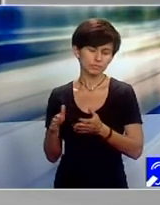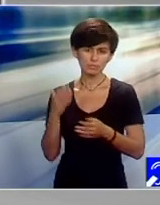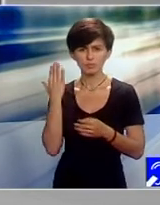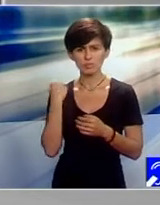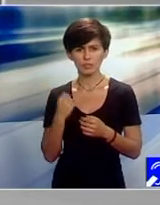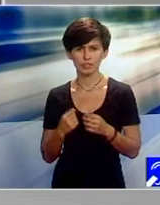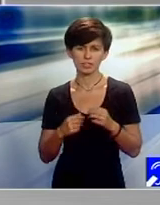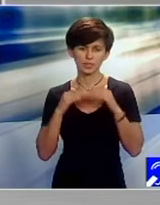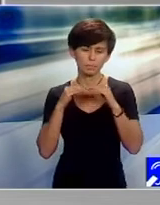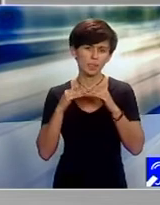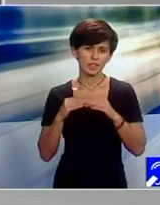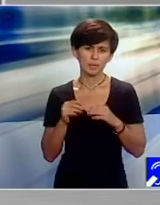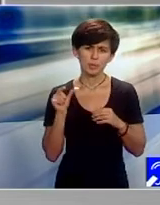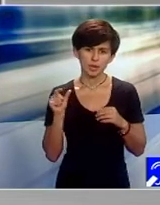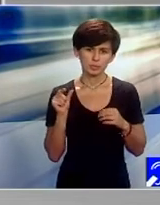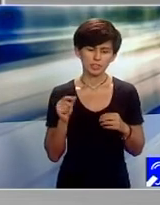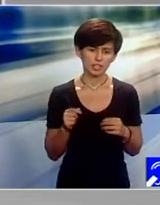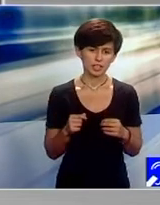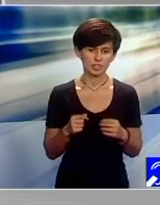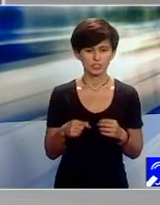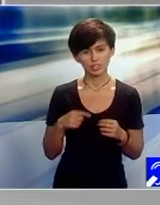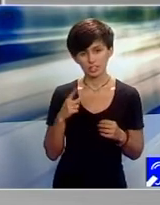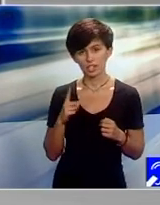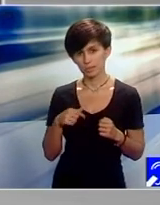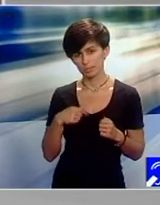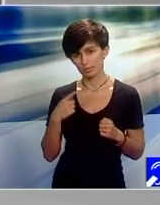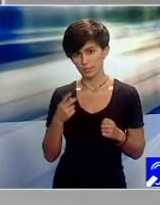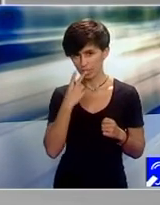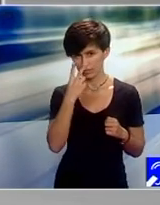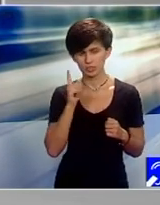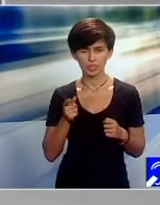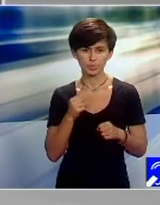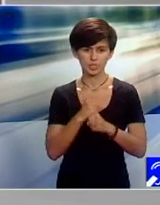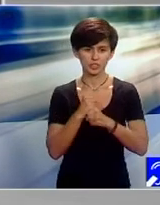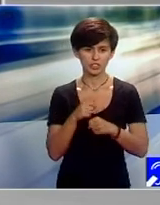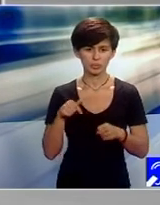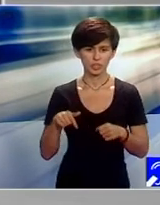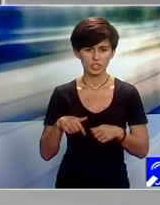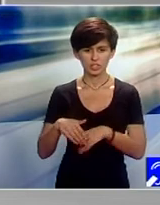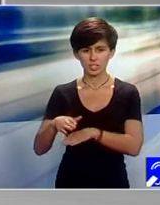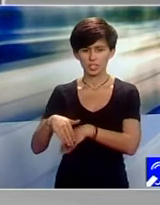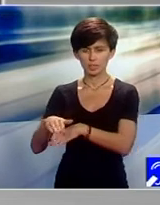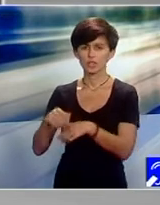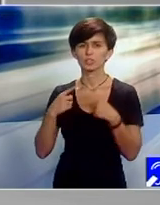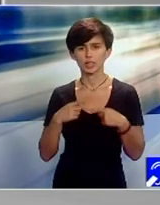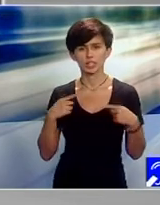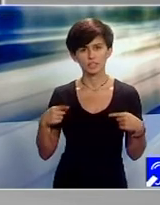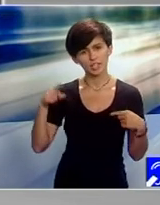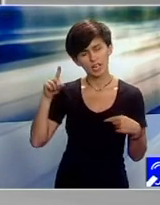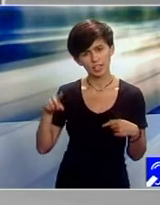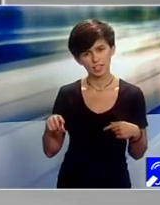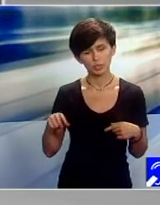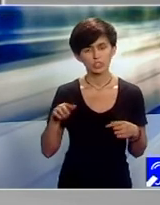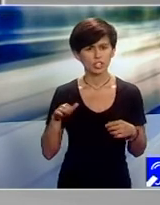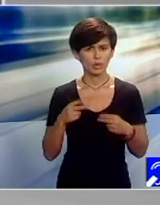an. Și apoi am realizat că trebuie să facem aceste marșuri lunar și că ele au o importanță din ce în ce